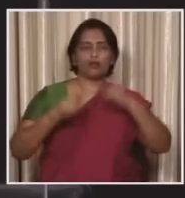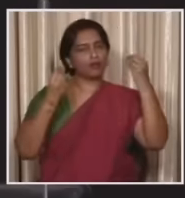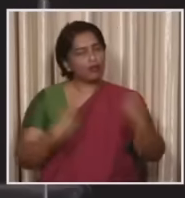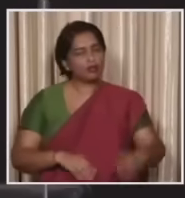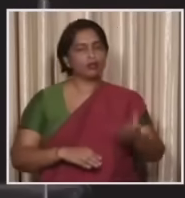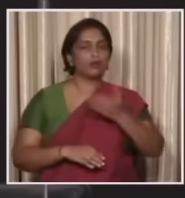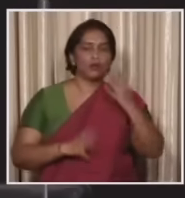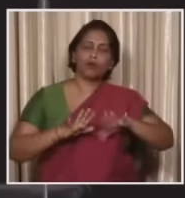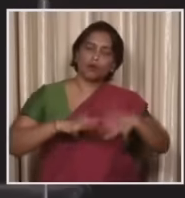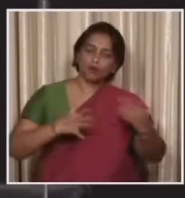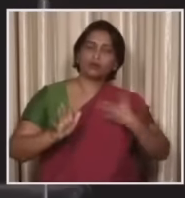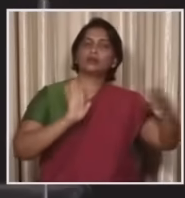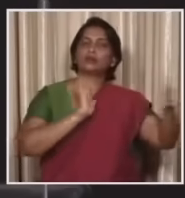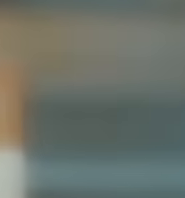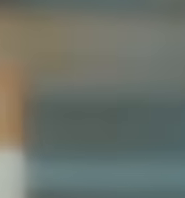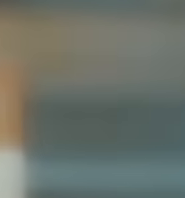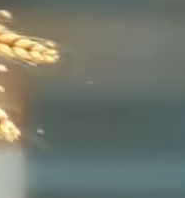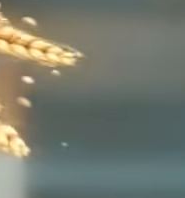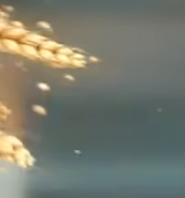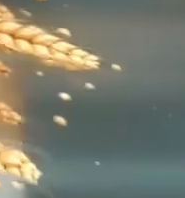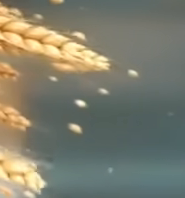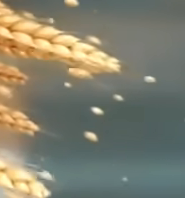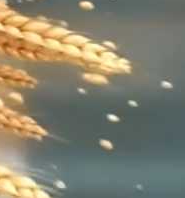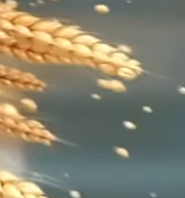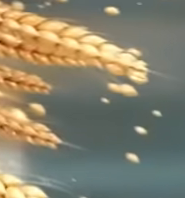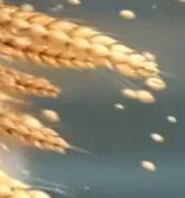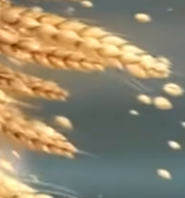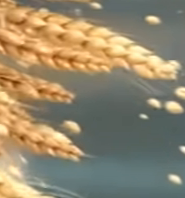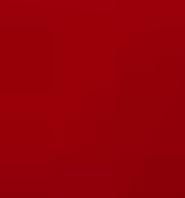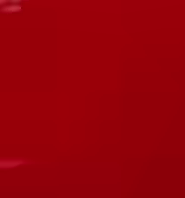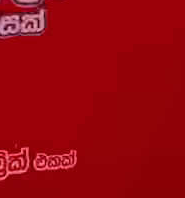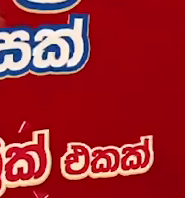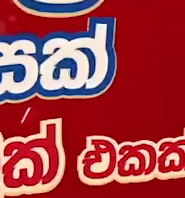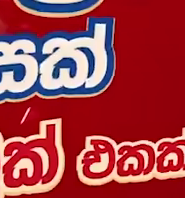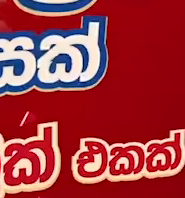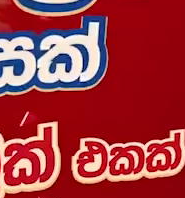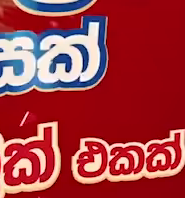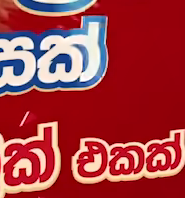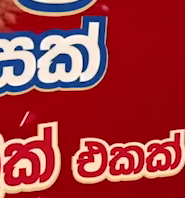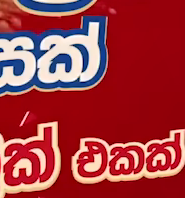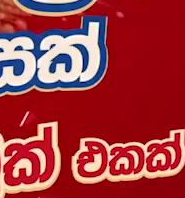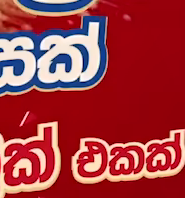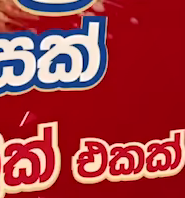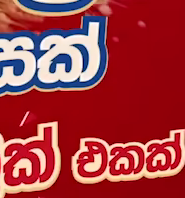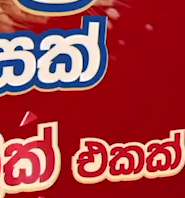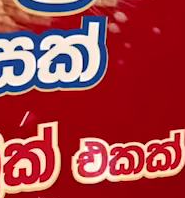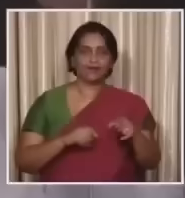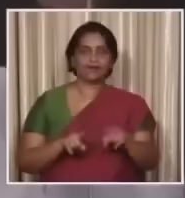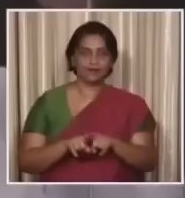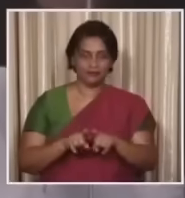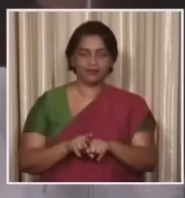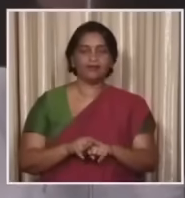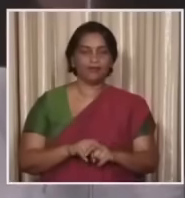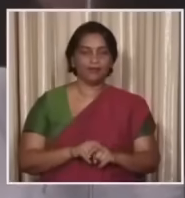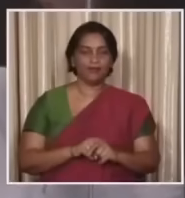පුළුවන් ඕනෑම කෙනෙක් එක්කලා මම සාකච්ඡා කරනවා. අලුත් මෙලිවන් ක්‍රීම් රැකර් වැඩි ක්‍රීම් රසක් රස බ්‍රේක් එකක්.